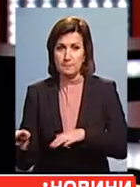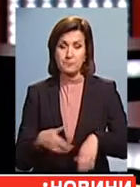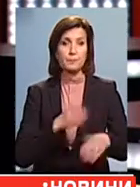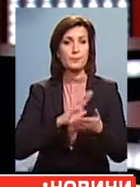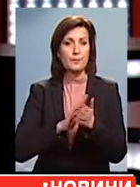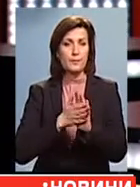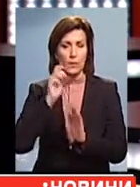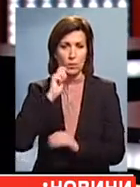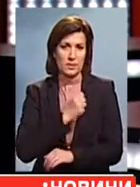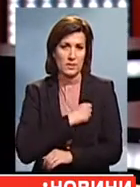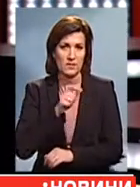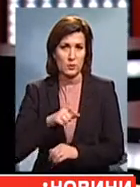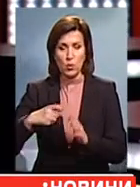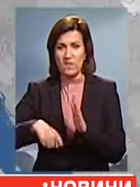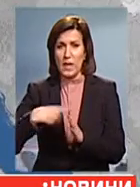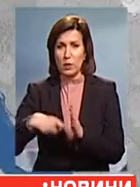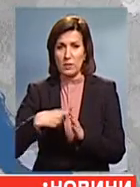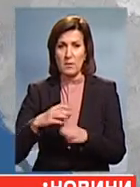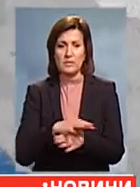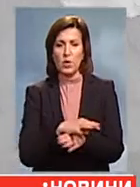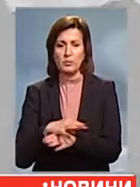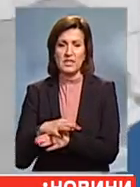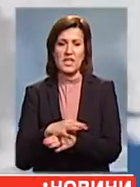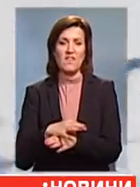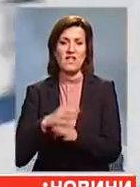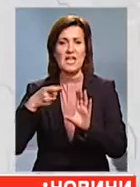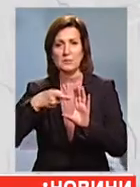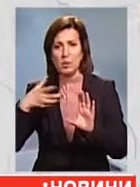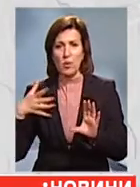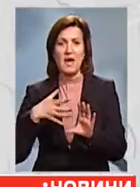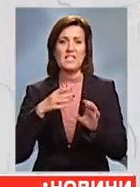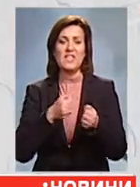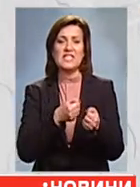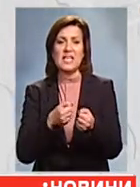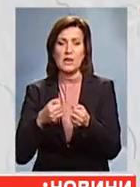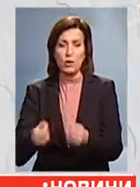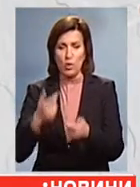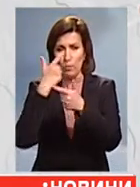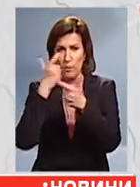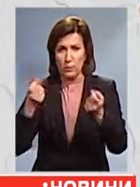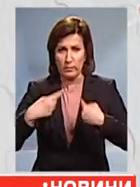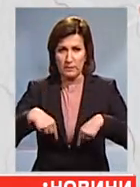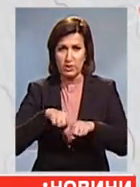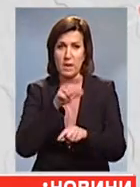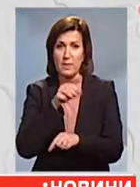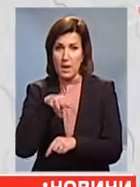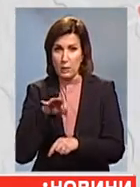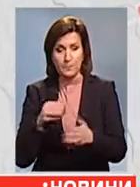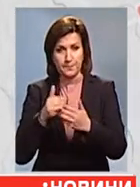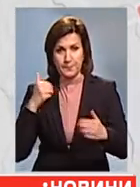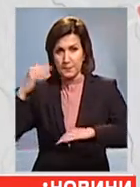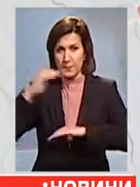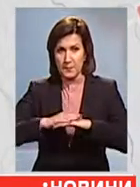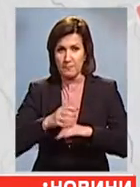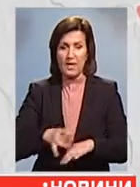Позиції українських військових на Донбасі бойовики обстрілювали з мінометів та зеніток, повідомили у штабі АТО. Також напередодні ввечері